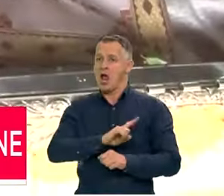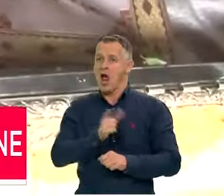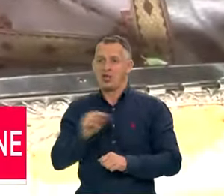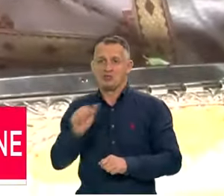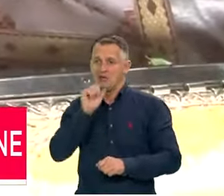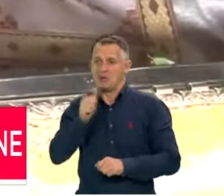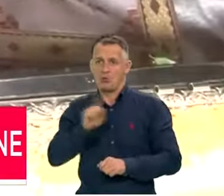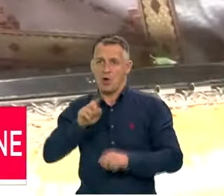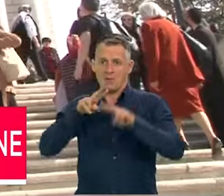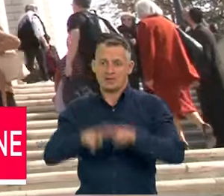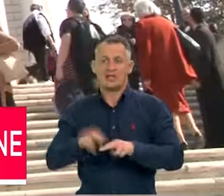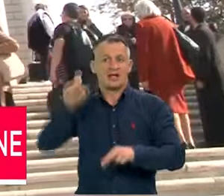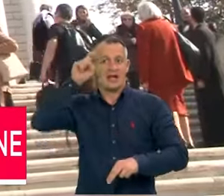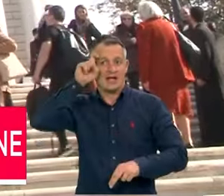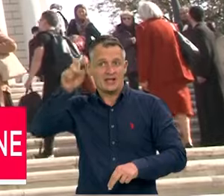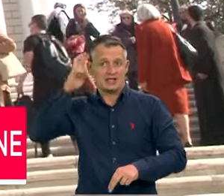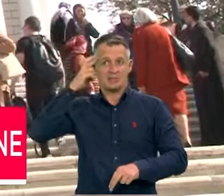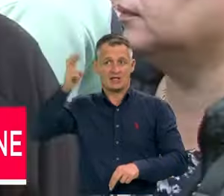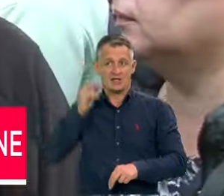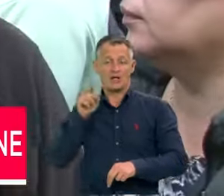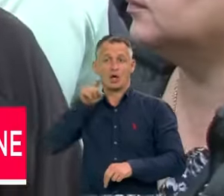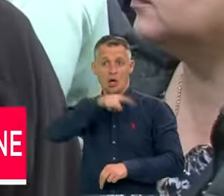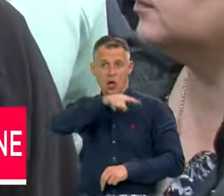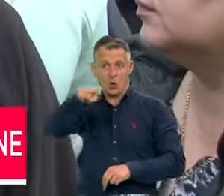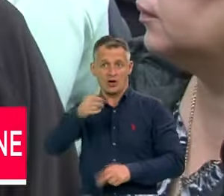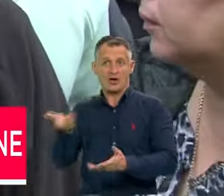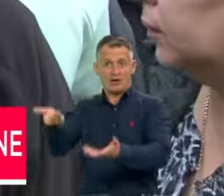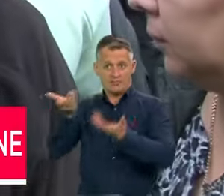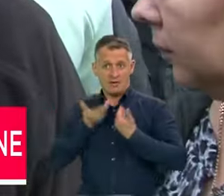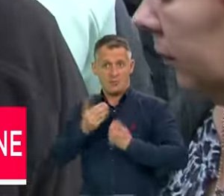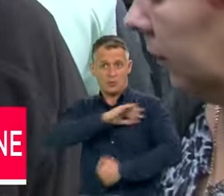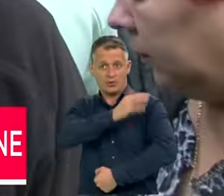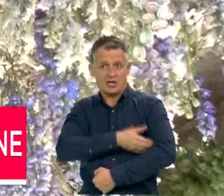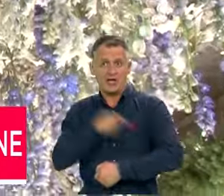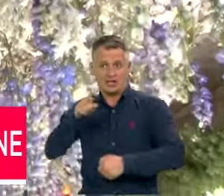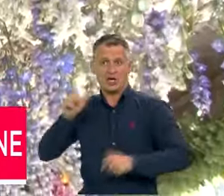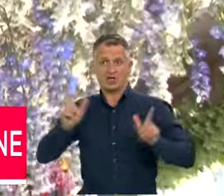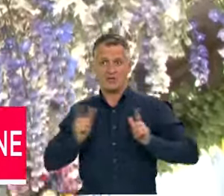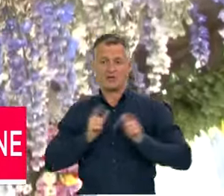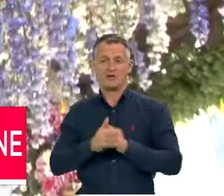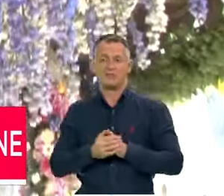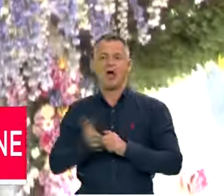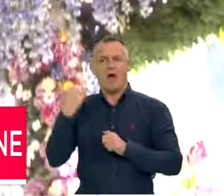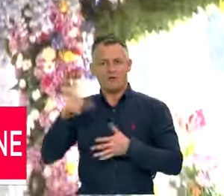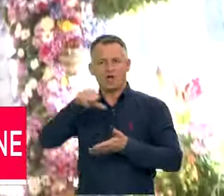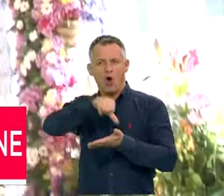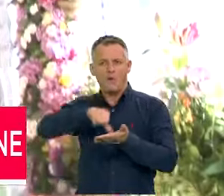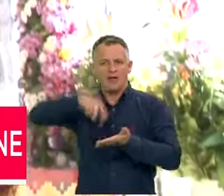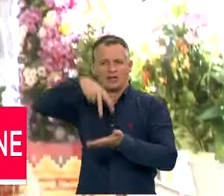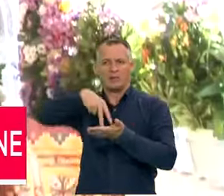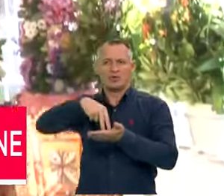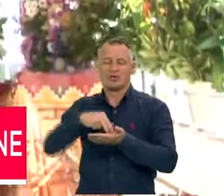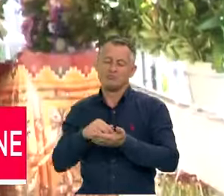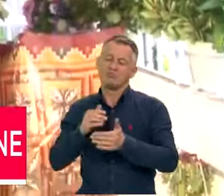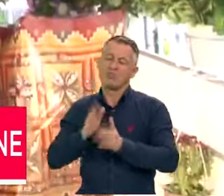credința și Speranța le dau putere să aștepte Sunt operată de patru luni la picior și am venit pentru mă ajută sfântă